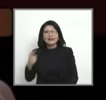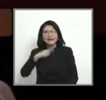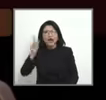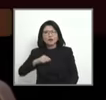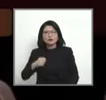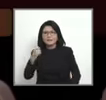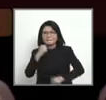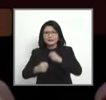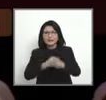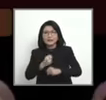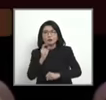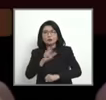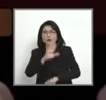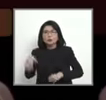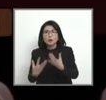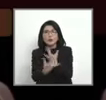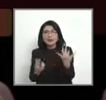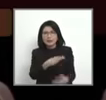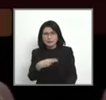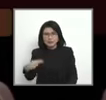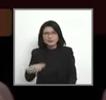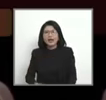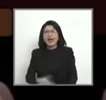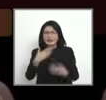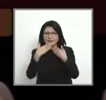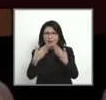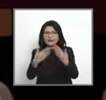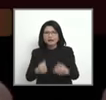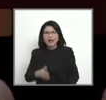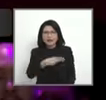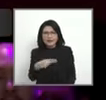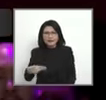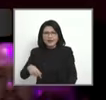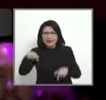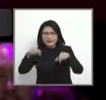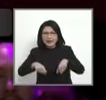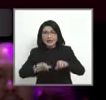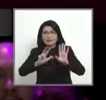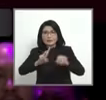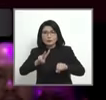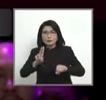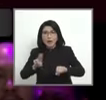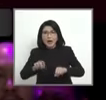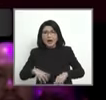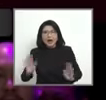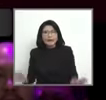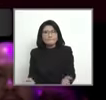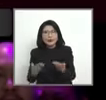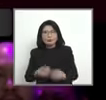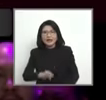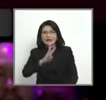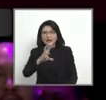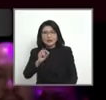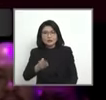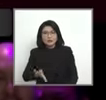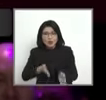itu ini kemudian ee bisa dipahami Mengapa kubu 01 dan juga kubu 03 betul-betul kcern eh terkait